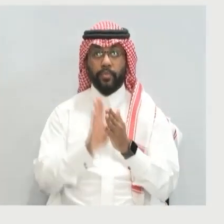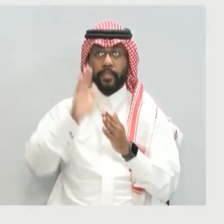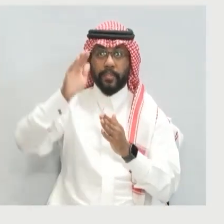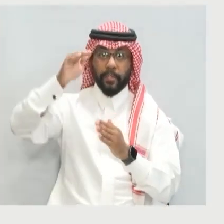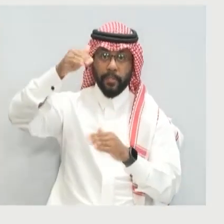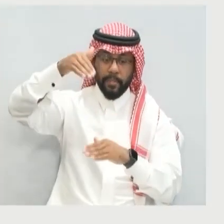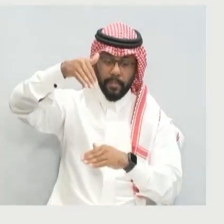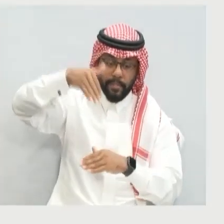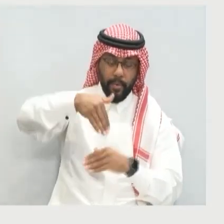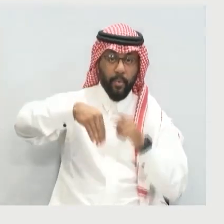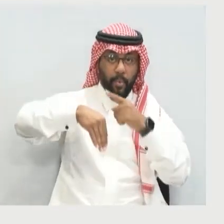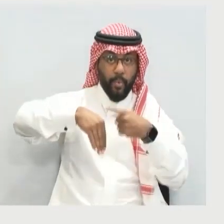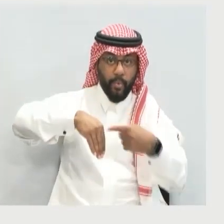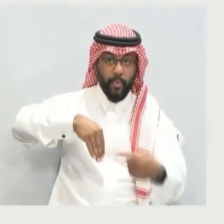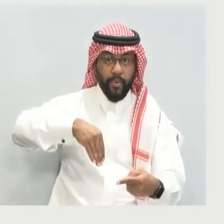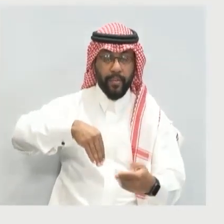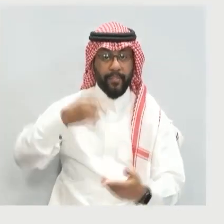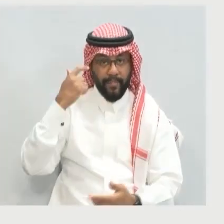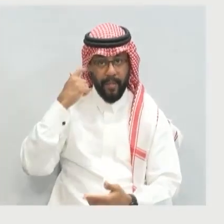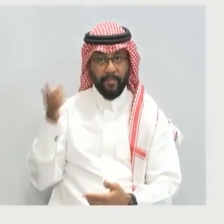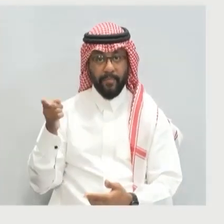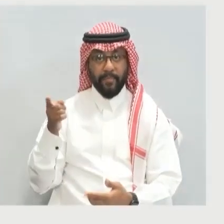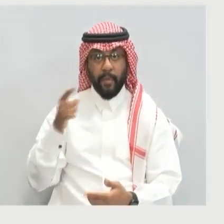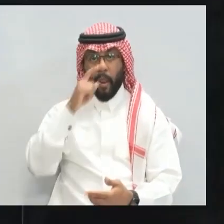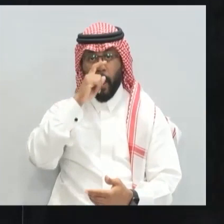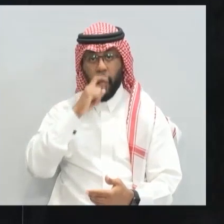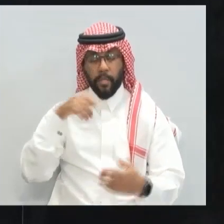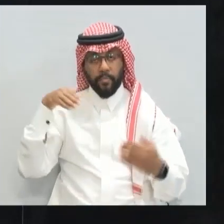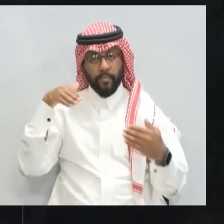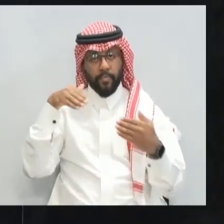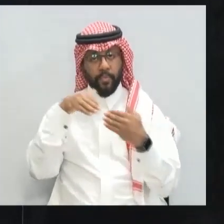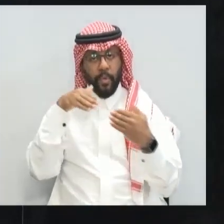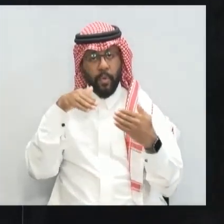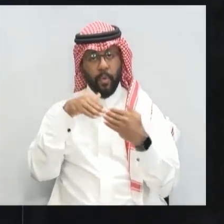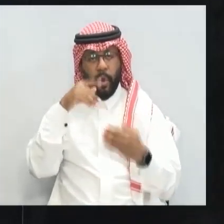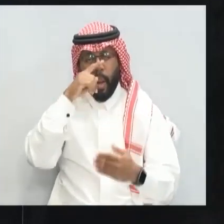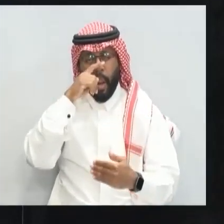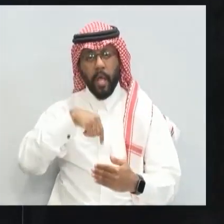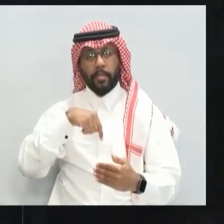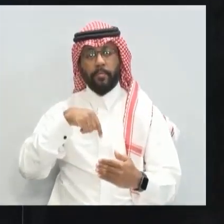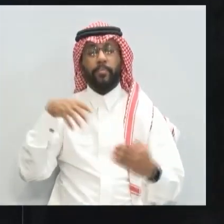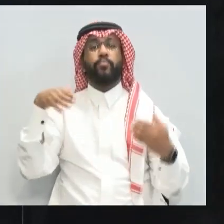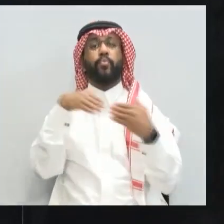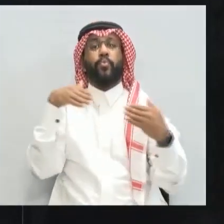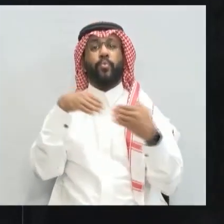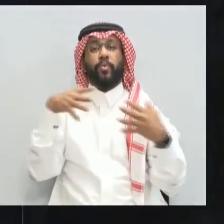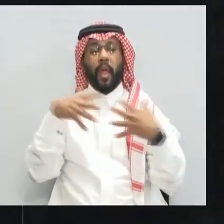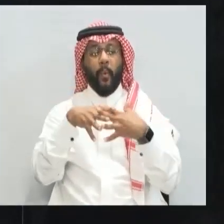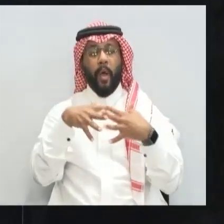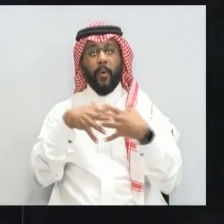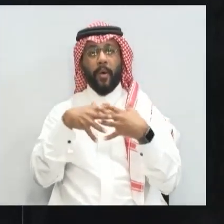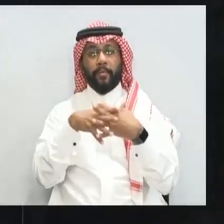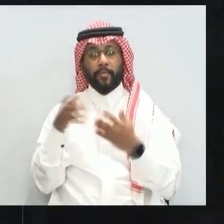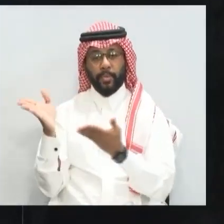الناتجه في هذه الحاله حتى تكون الطاقه كافيه لابد ان تتصادم وهو من شروط التفاعل تتصادم جزيئات